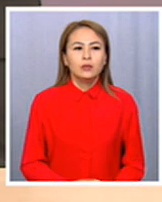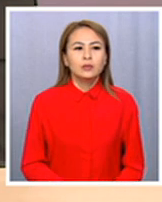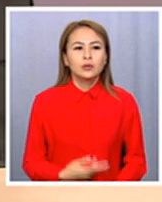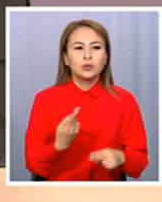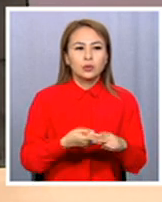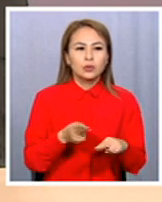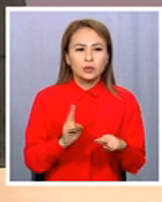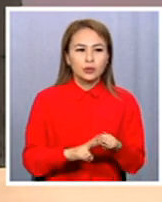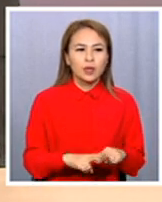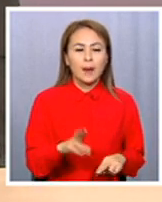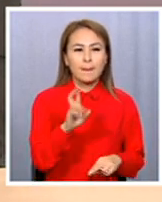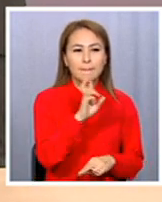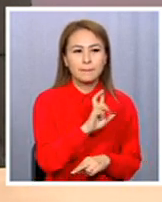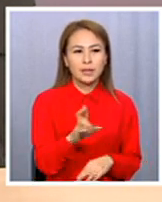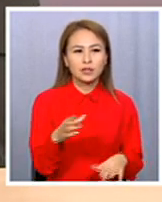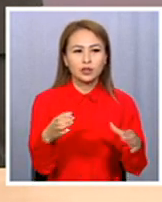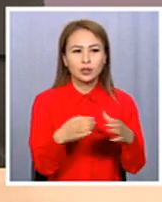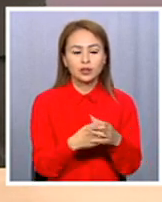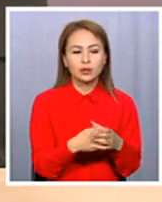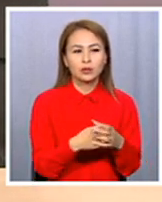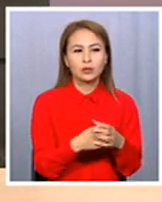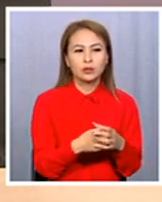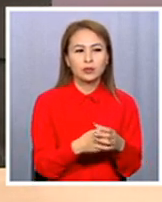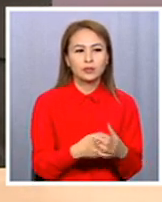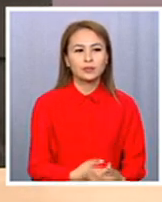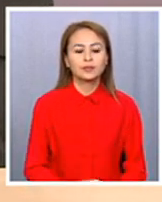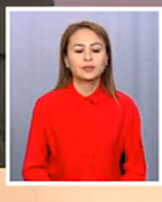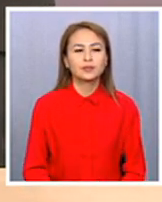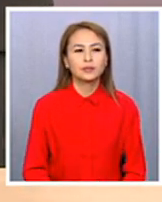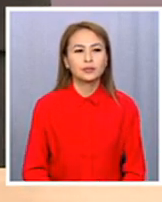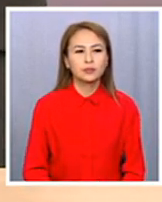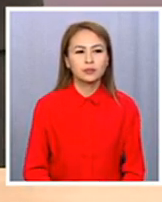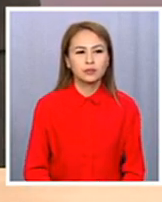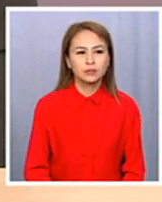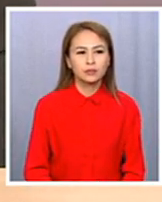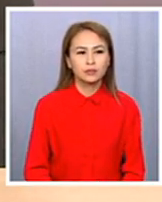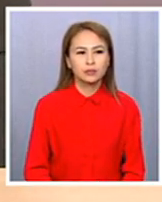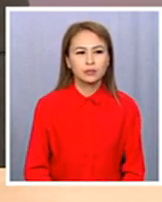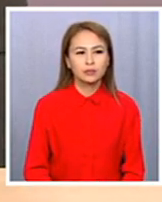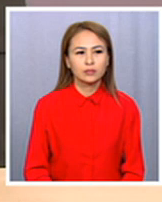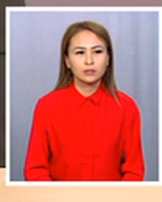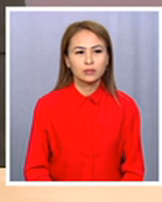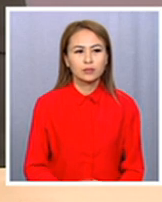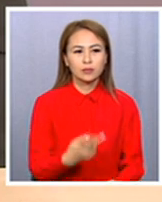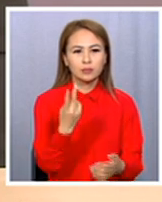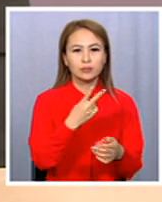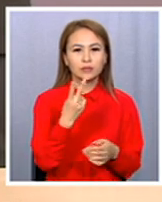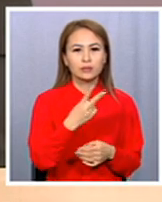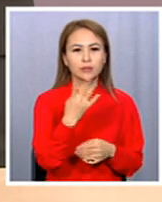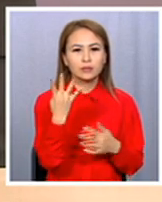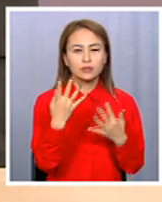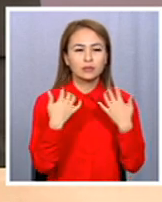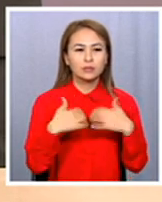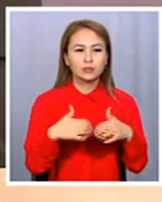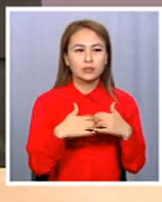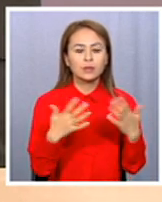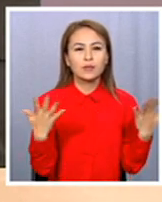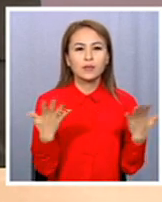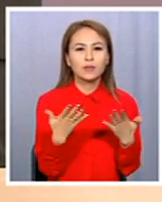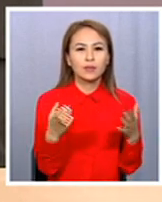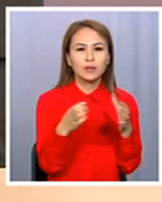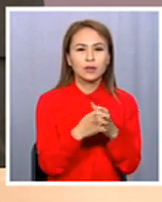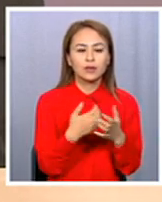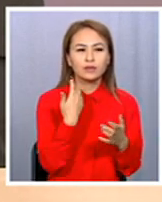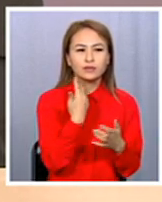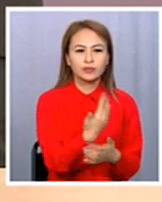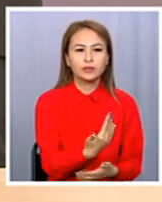сондықтан Б жиынының элементі болып табылады. Балалар, 24 саны қай жиынның элементі